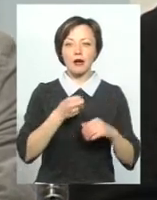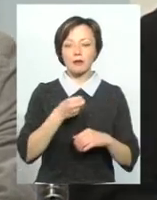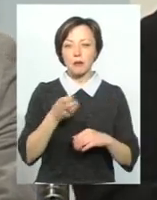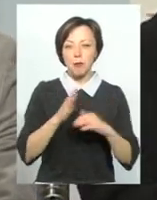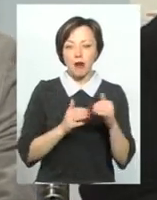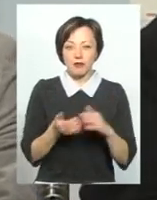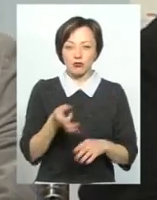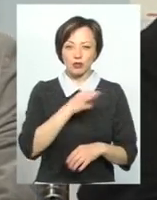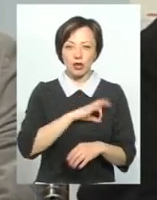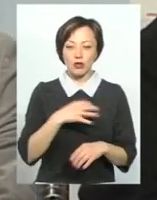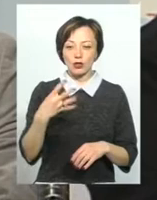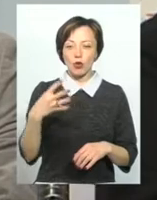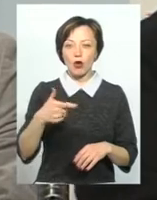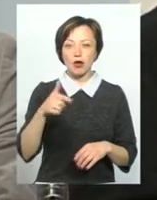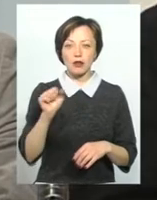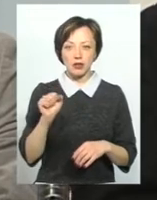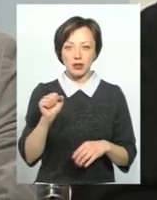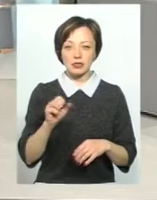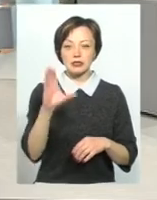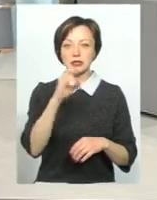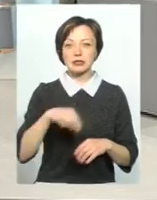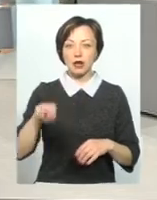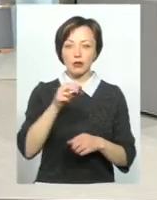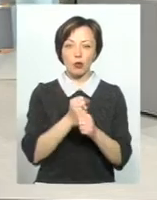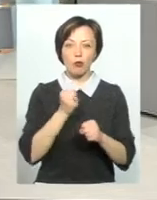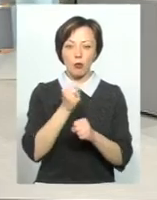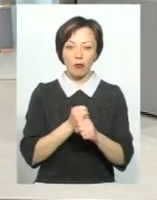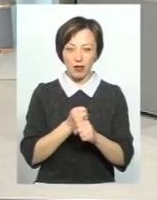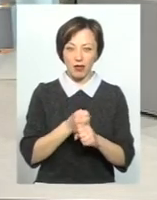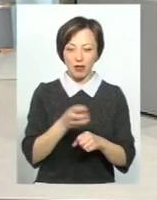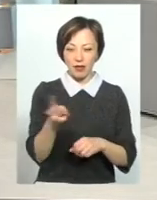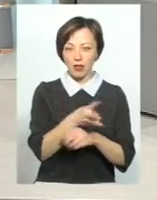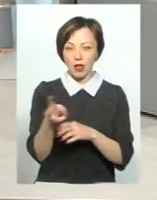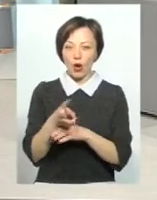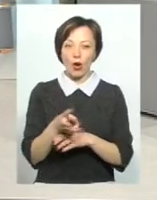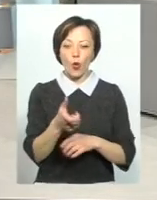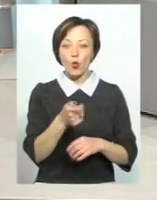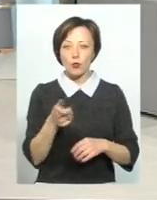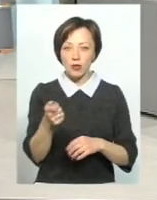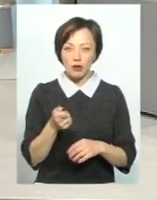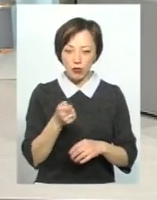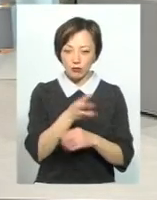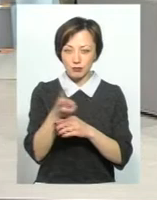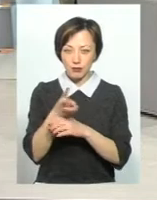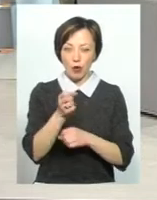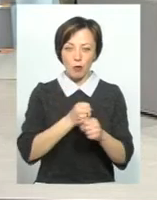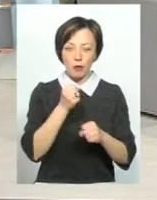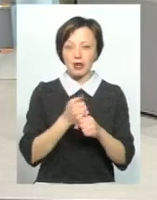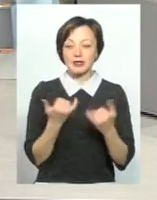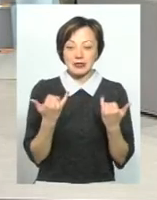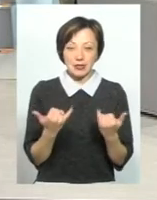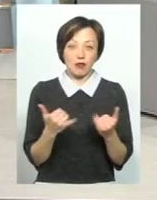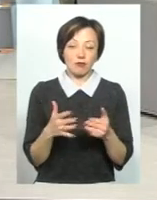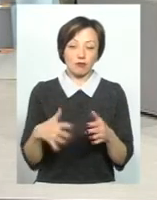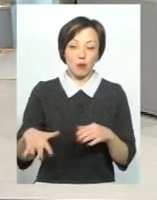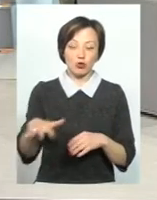застосування. Ми 40 гектарів саду обробили, ми сьогодні клубнік обробляємо. Це вже все йде в